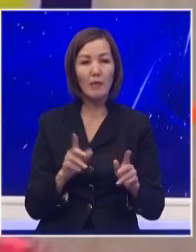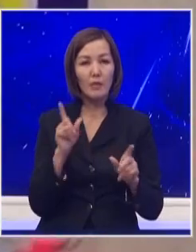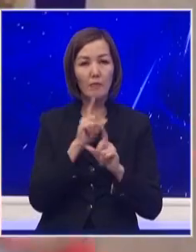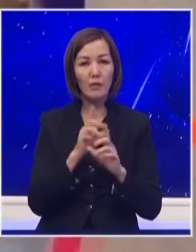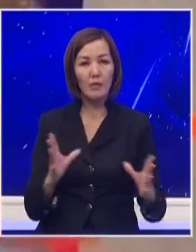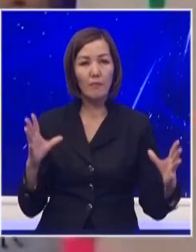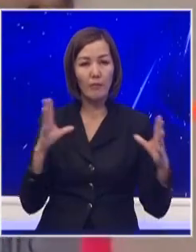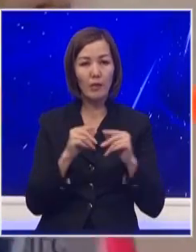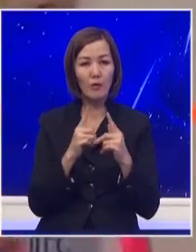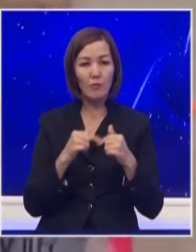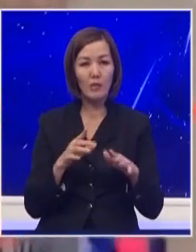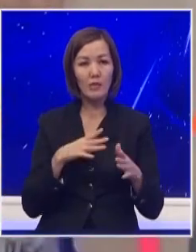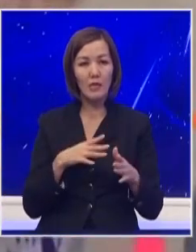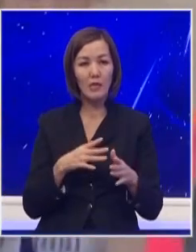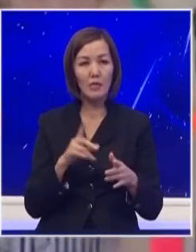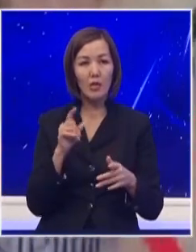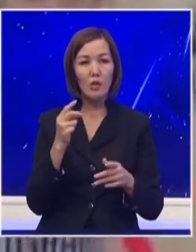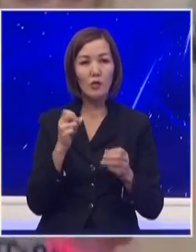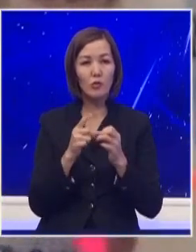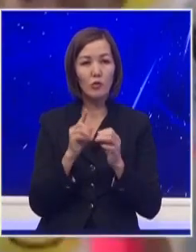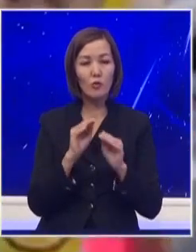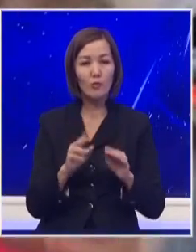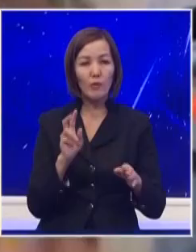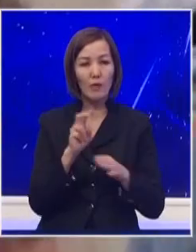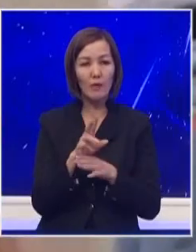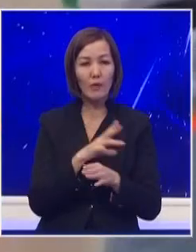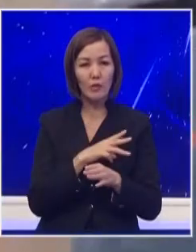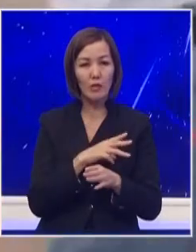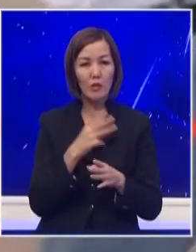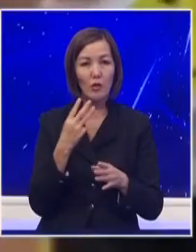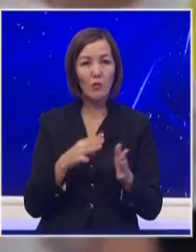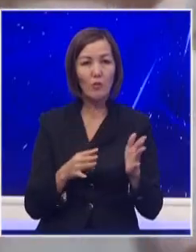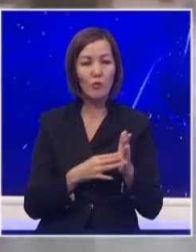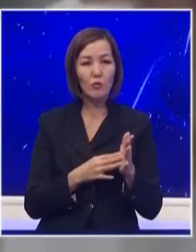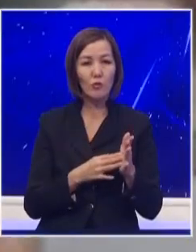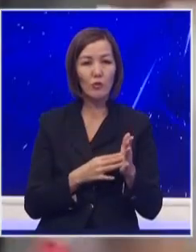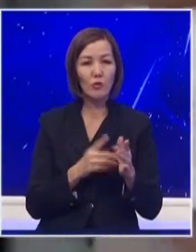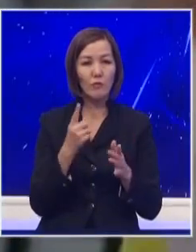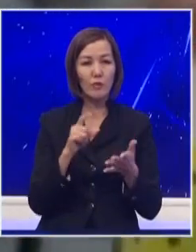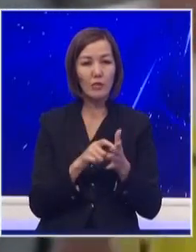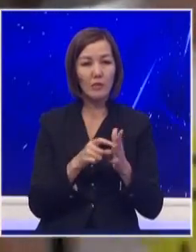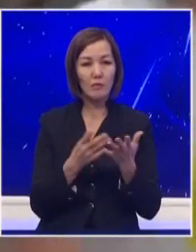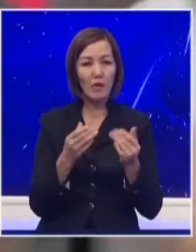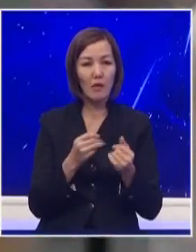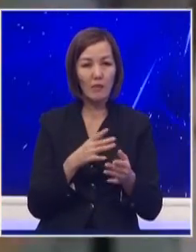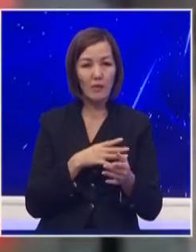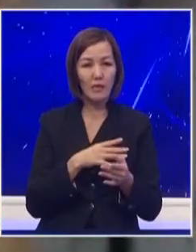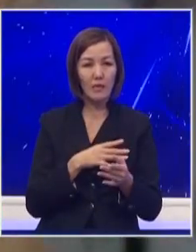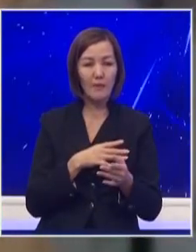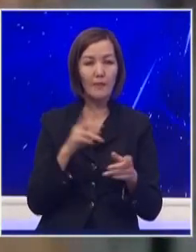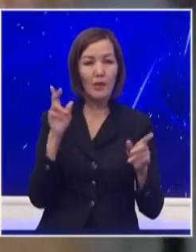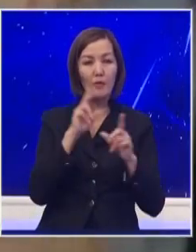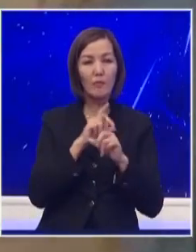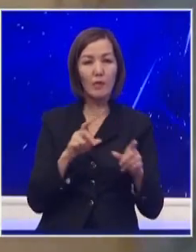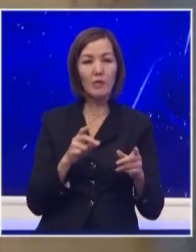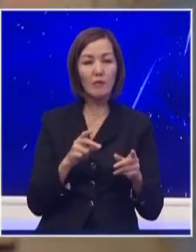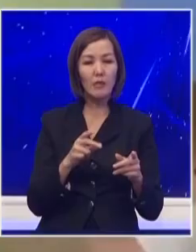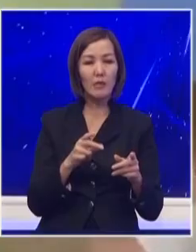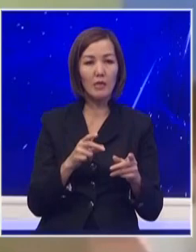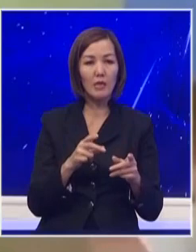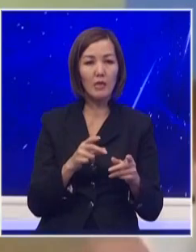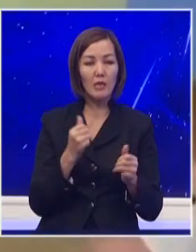Осыған орай билік жарамды, бірақ игерілмеген жерлерді ғарыш арқылы бақылауды қолға алды. Нәтижесінде бір ғана Индер ауданынан 90